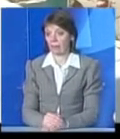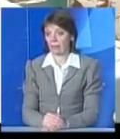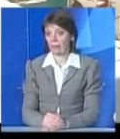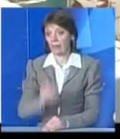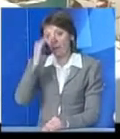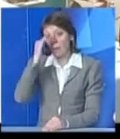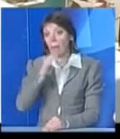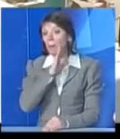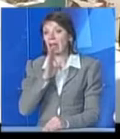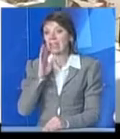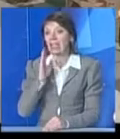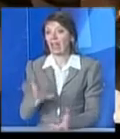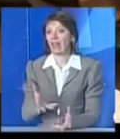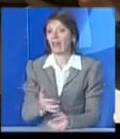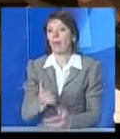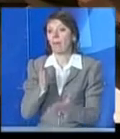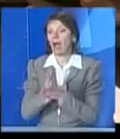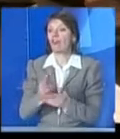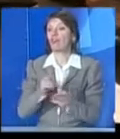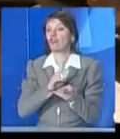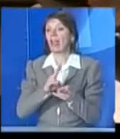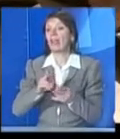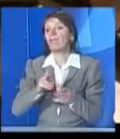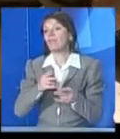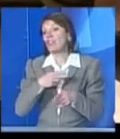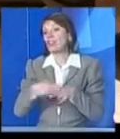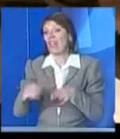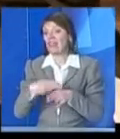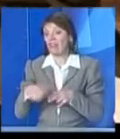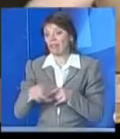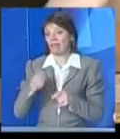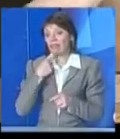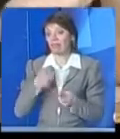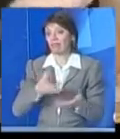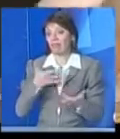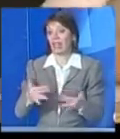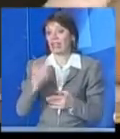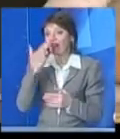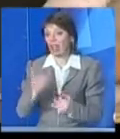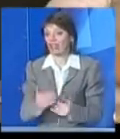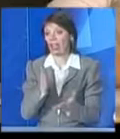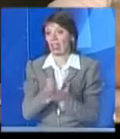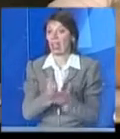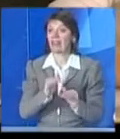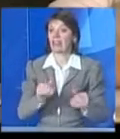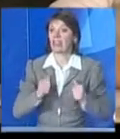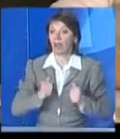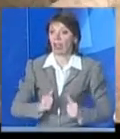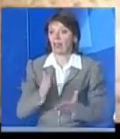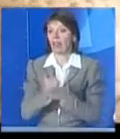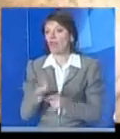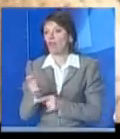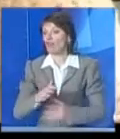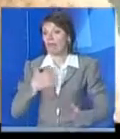зловживають там шкідливими звичками. Діти бувають різні, бувають більш спокійні, бувають надто